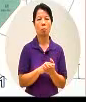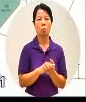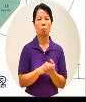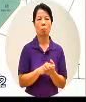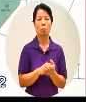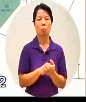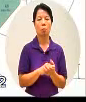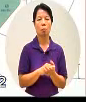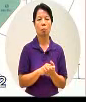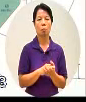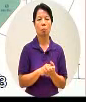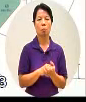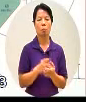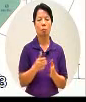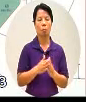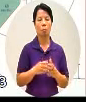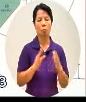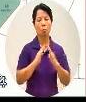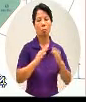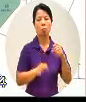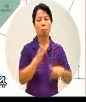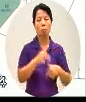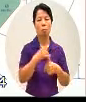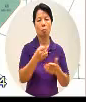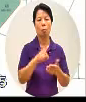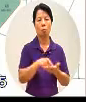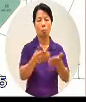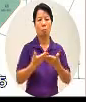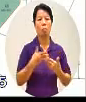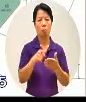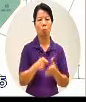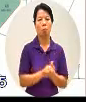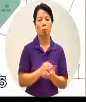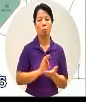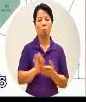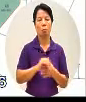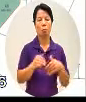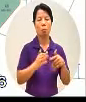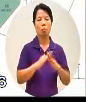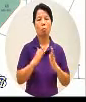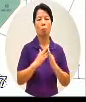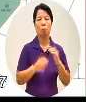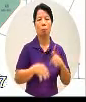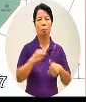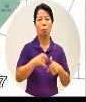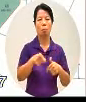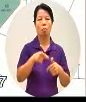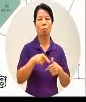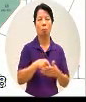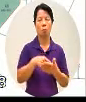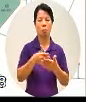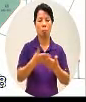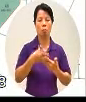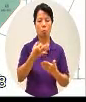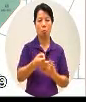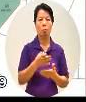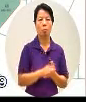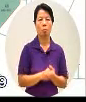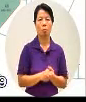那你说好，我要市价征收，今仔日你伫遮用的市价，恁敢编出来的征收的金